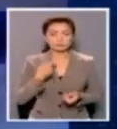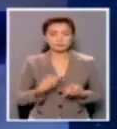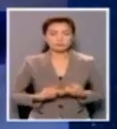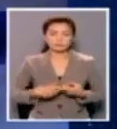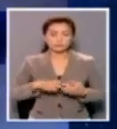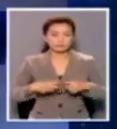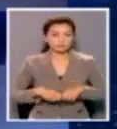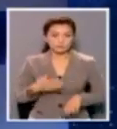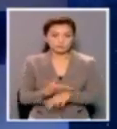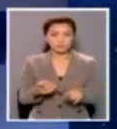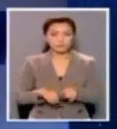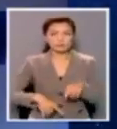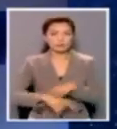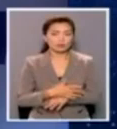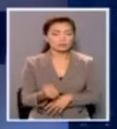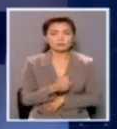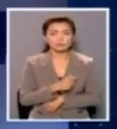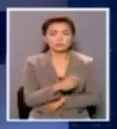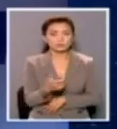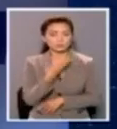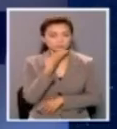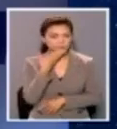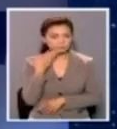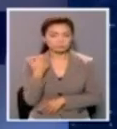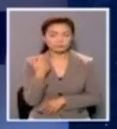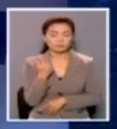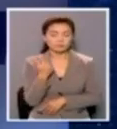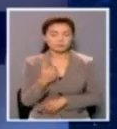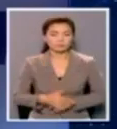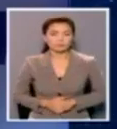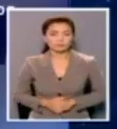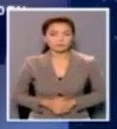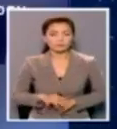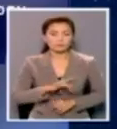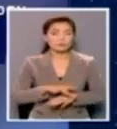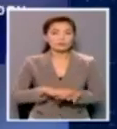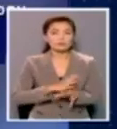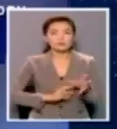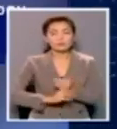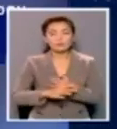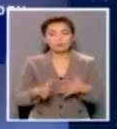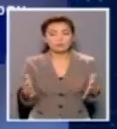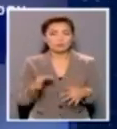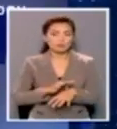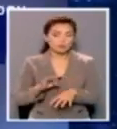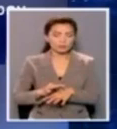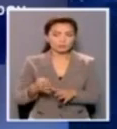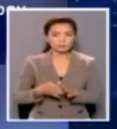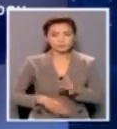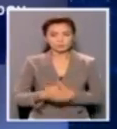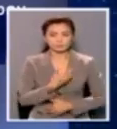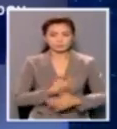айтудан кенде емес, бірақ халыққа жаны ашып жатқан билік жоқ, таскерең болып қалған. Атырау халқының тең жартысы ауру, сырқау,